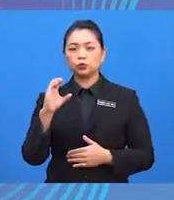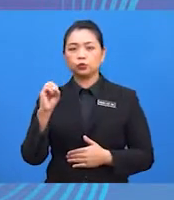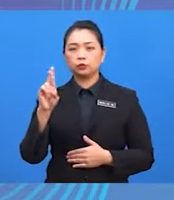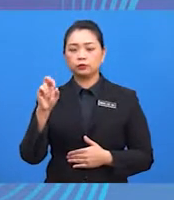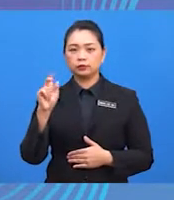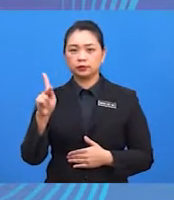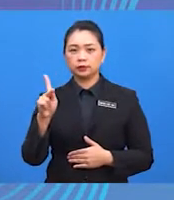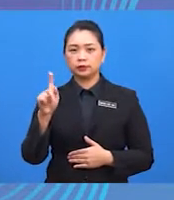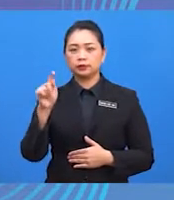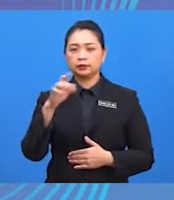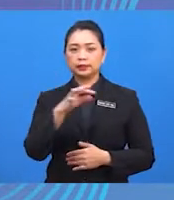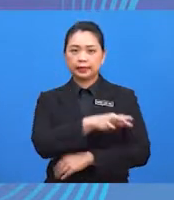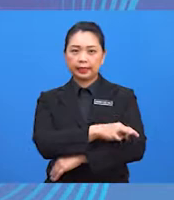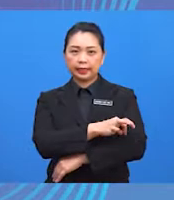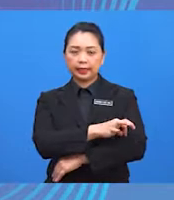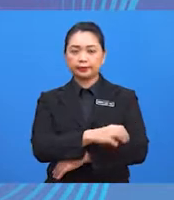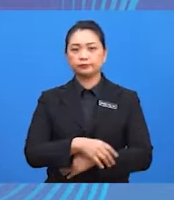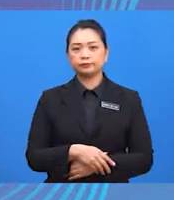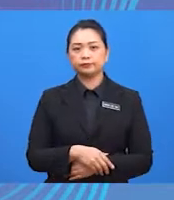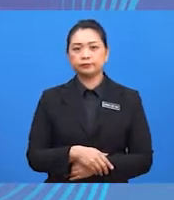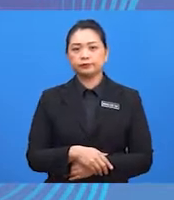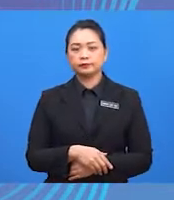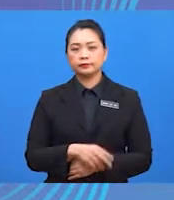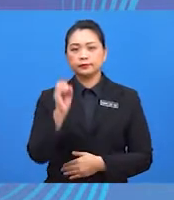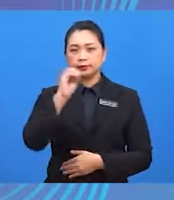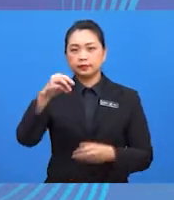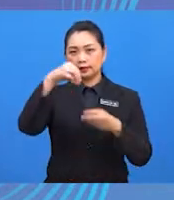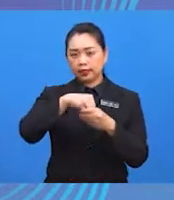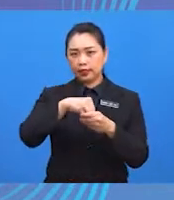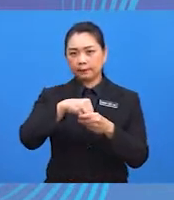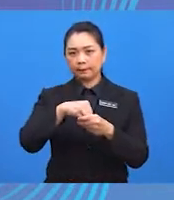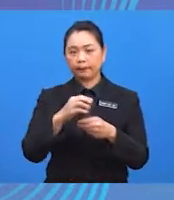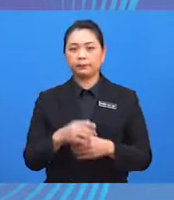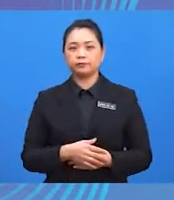jubin, perabot dan sebagainya.